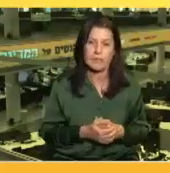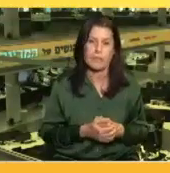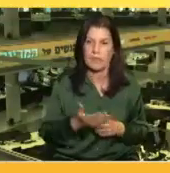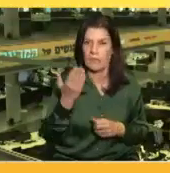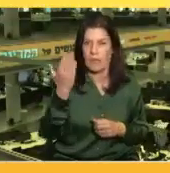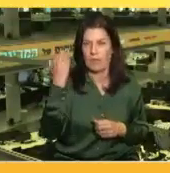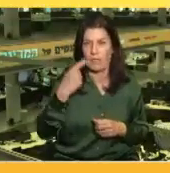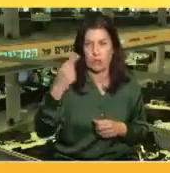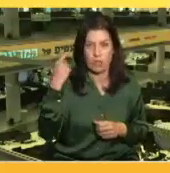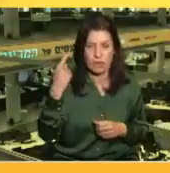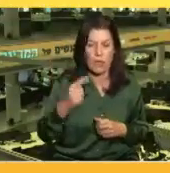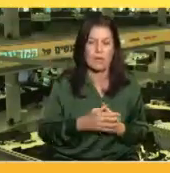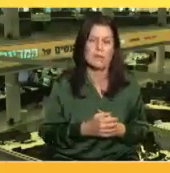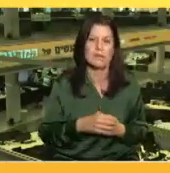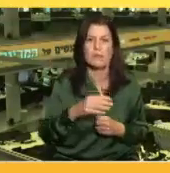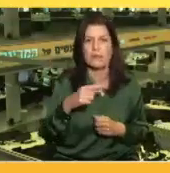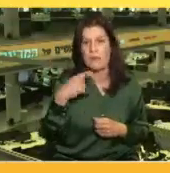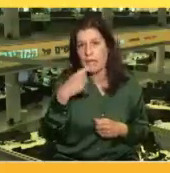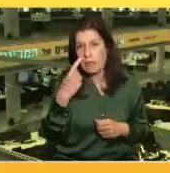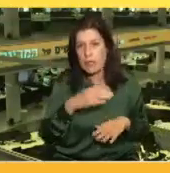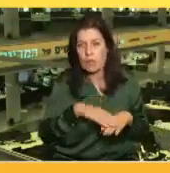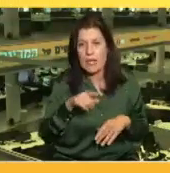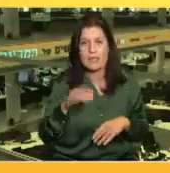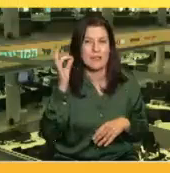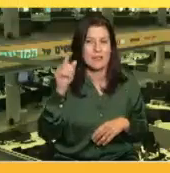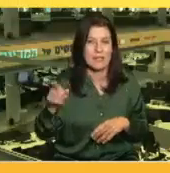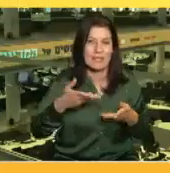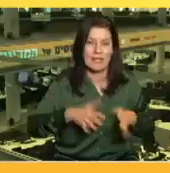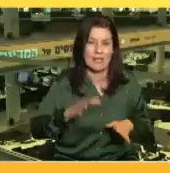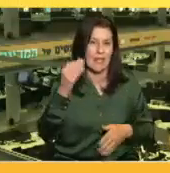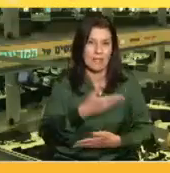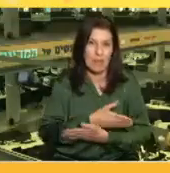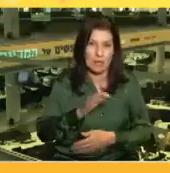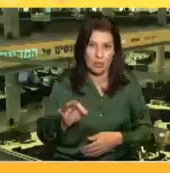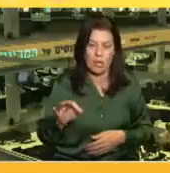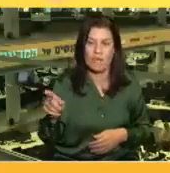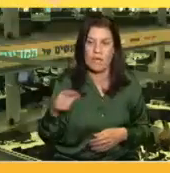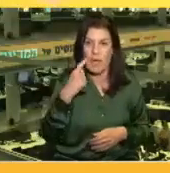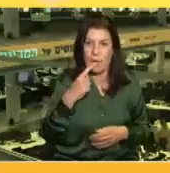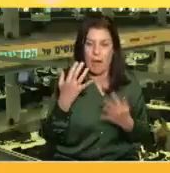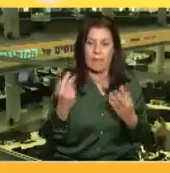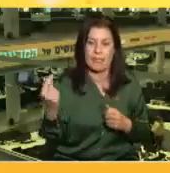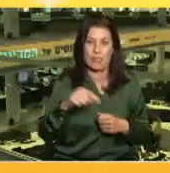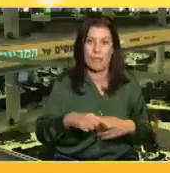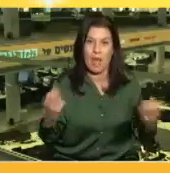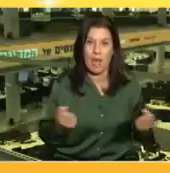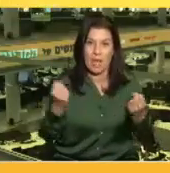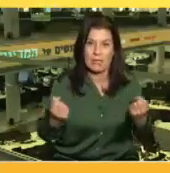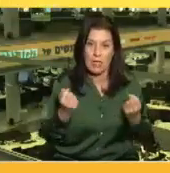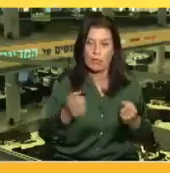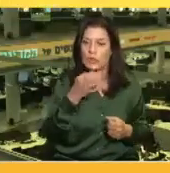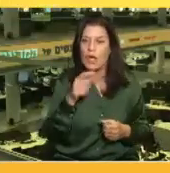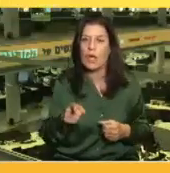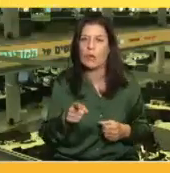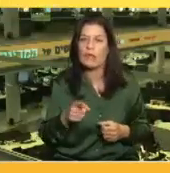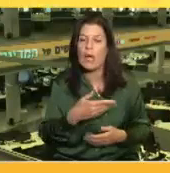שנה, דיברנו על זה שכשהיא ילדה את הבת שלה, והיא אמרה, כשהיא הייתה מגיעה לחזרות או לבלנס, אז היו שואלים אותה איפה